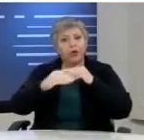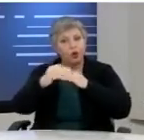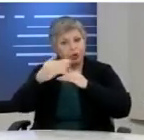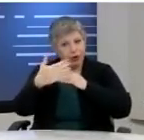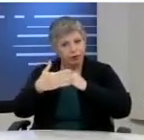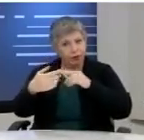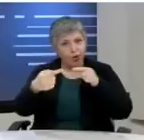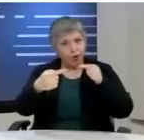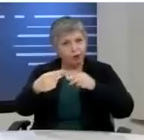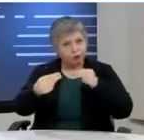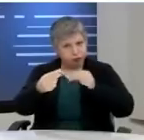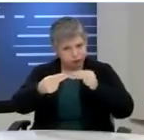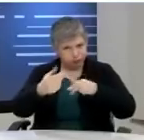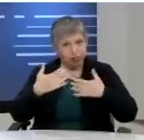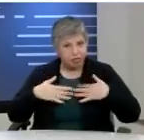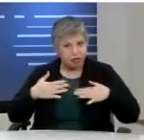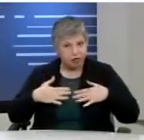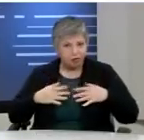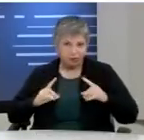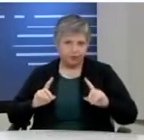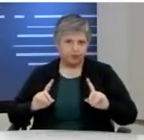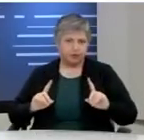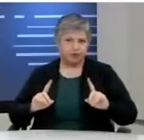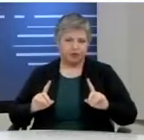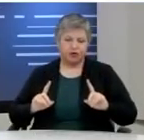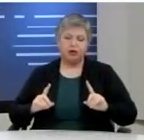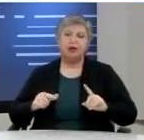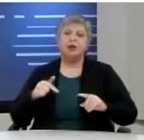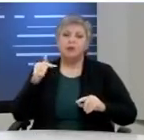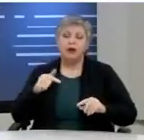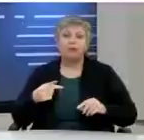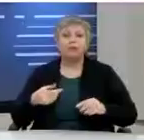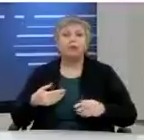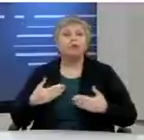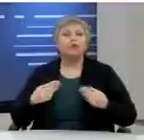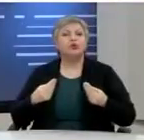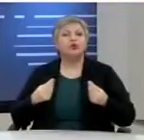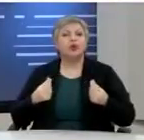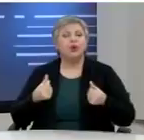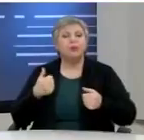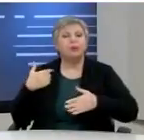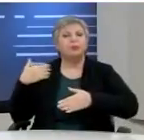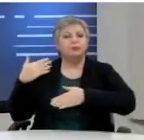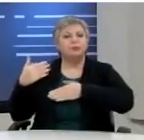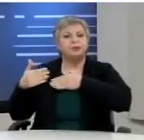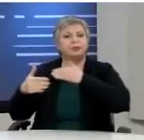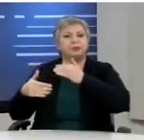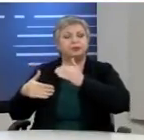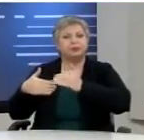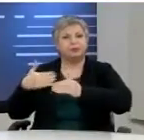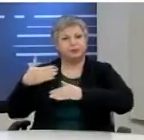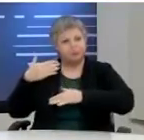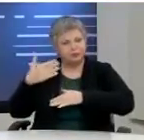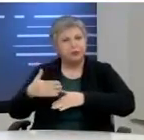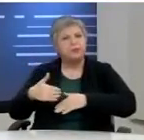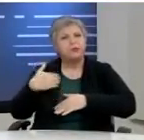Και έτσι φτάσαμε σιγά σιγά στις κυβερνήσεις